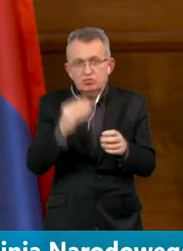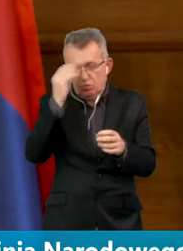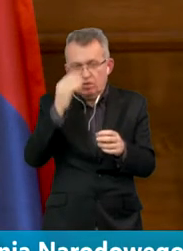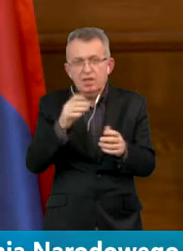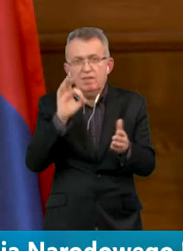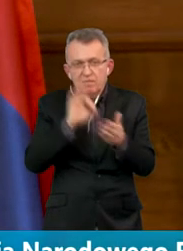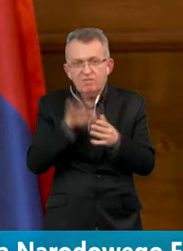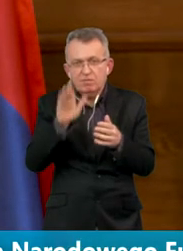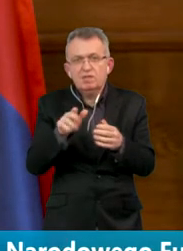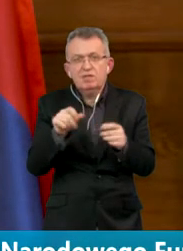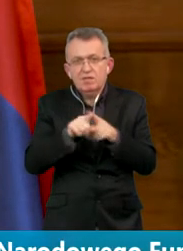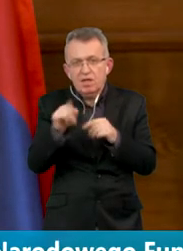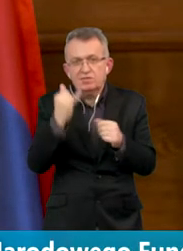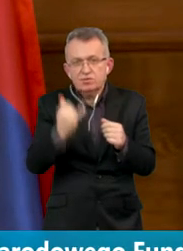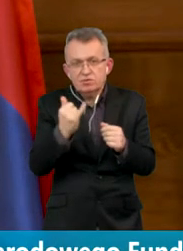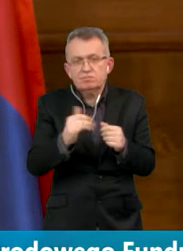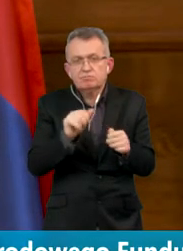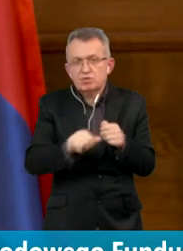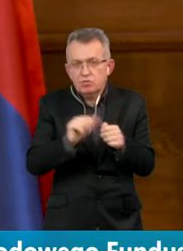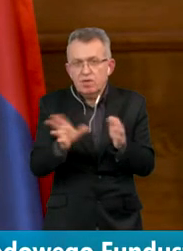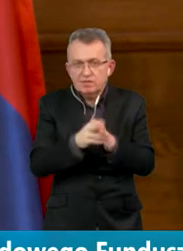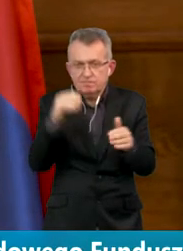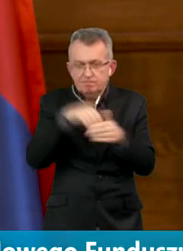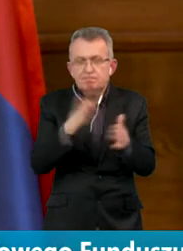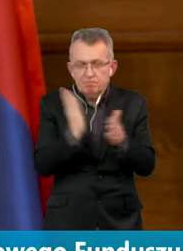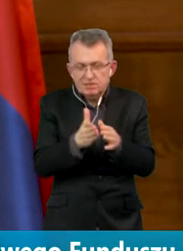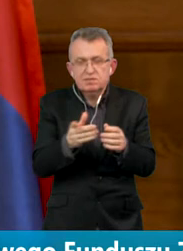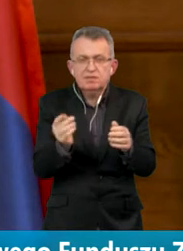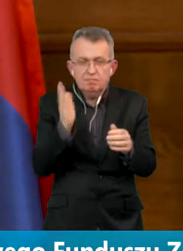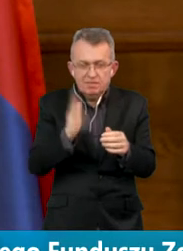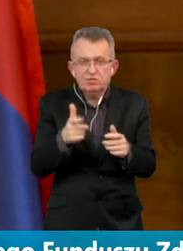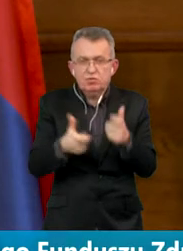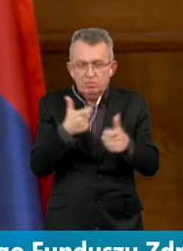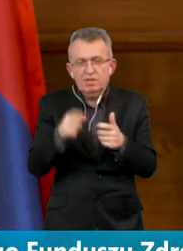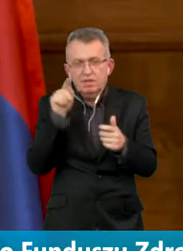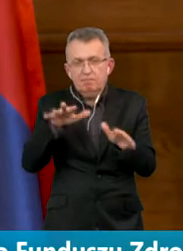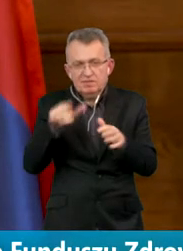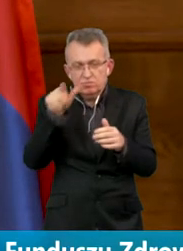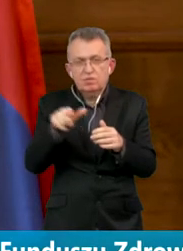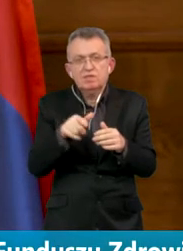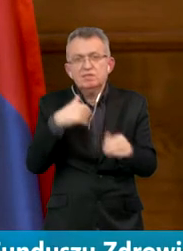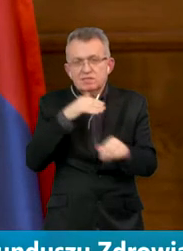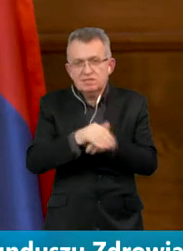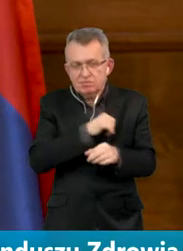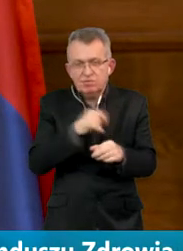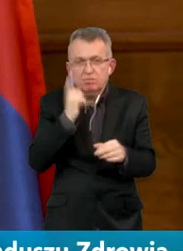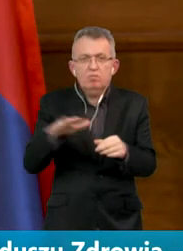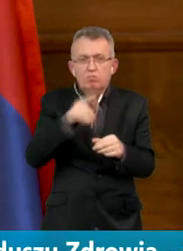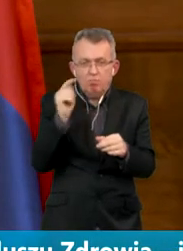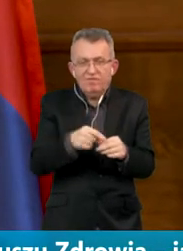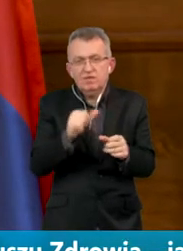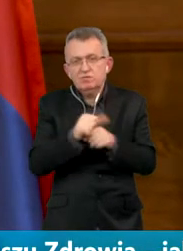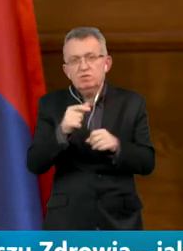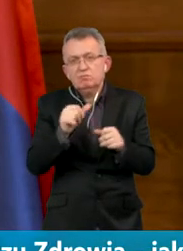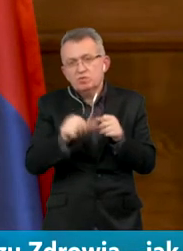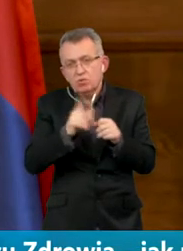będą tam też oddziały przedszkolne, jak w każdej właściwie w tej chwili szkole podstawowej. Zgadzam się, że w tym rejonie powinno się pojawić